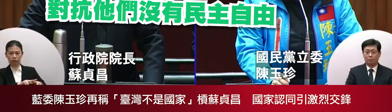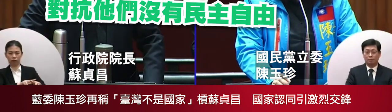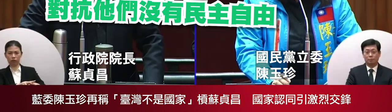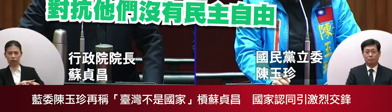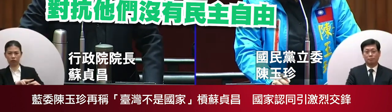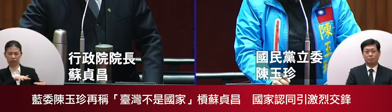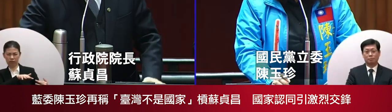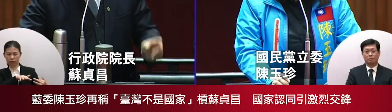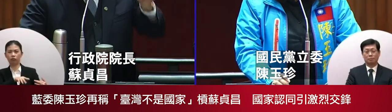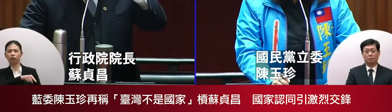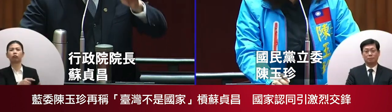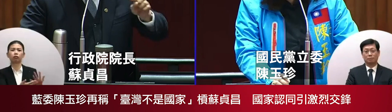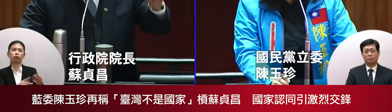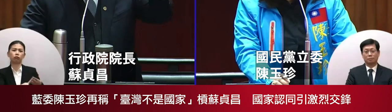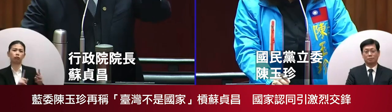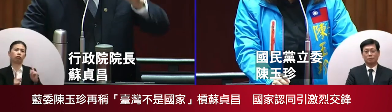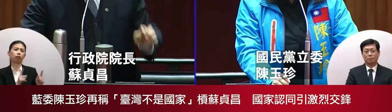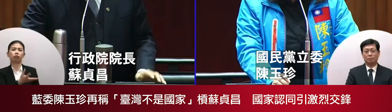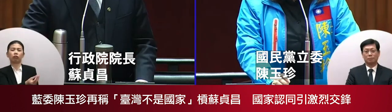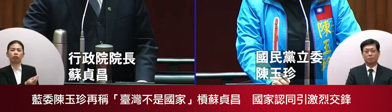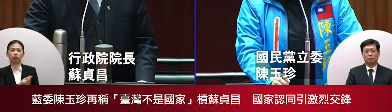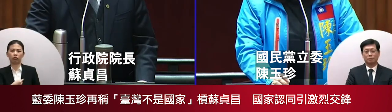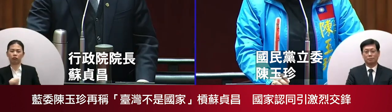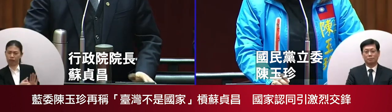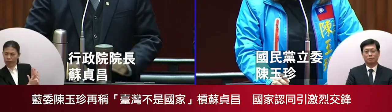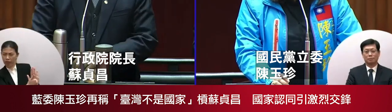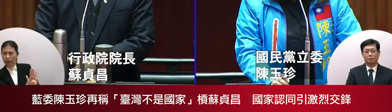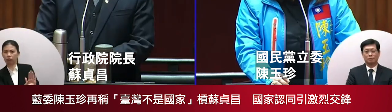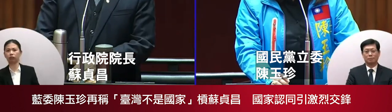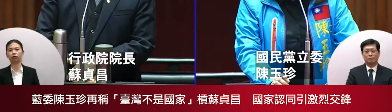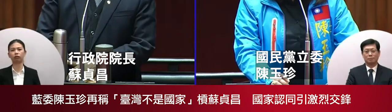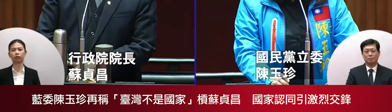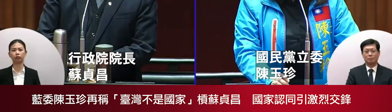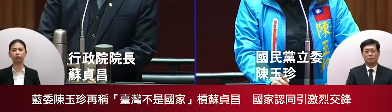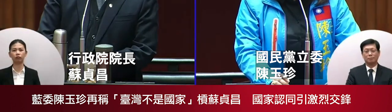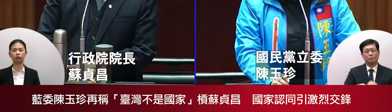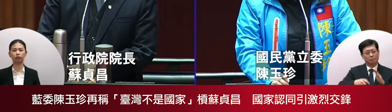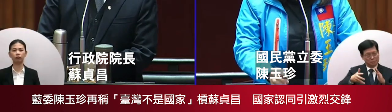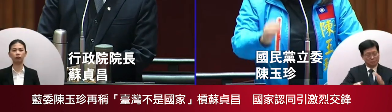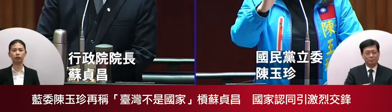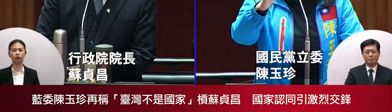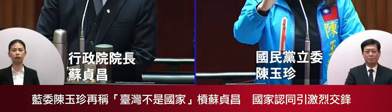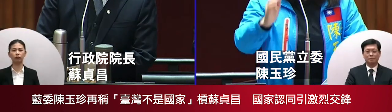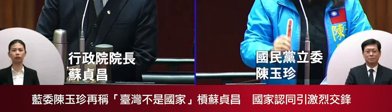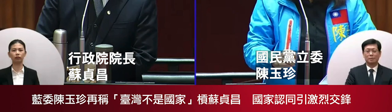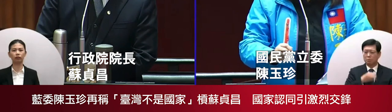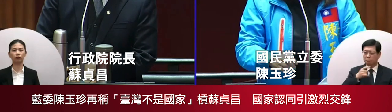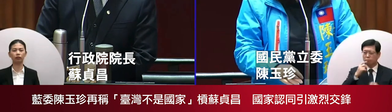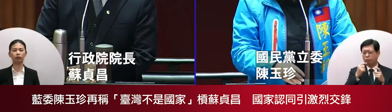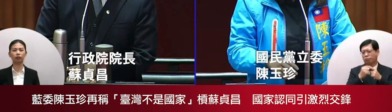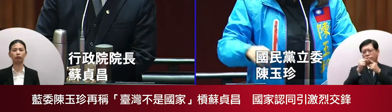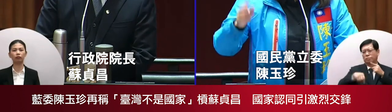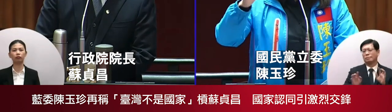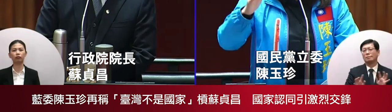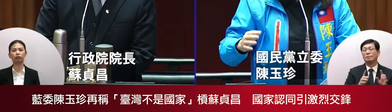没有民主自由，这个才是一体的。哎 呀，院长，我们不要一直在争论这